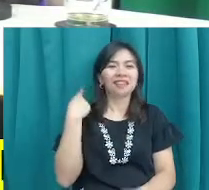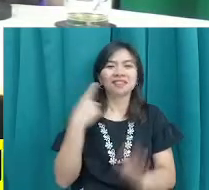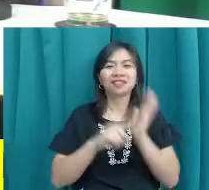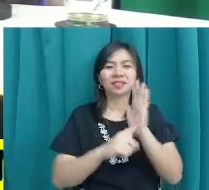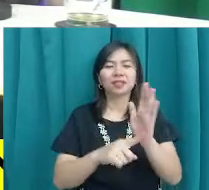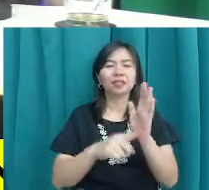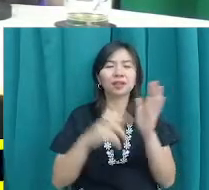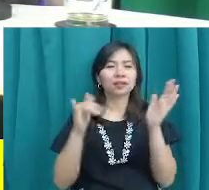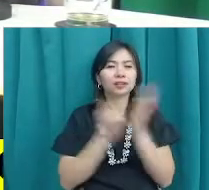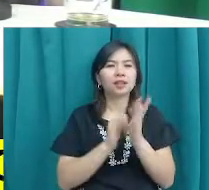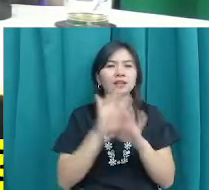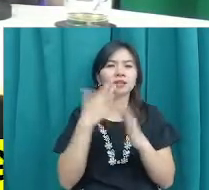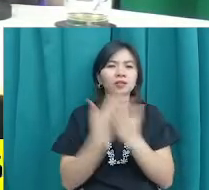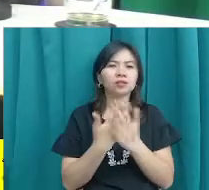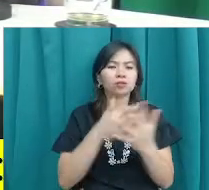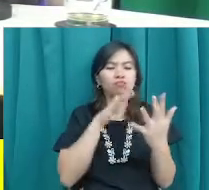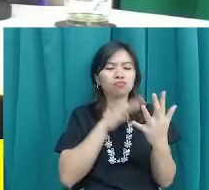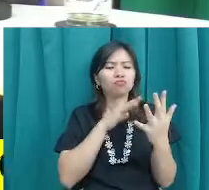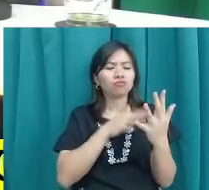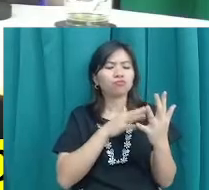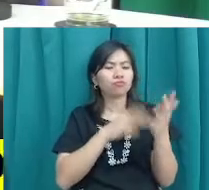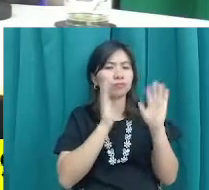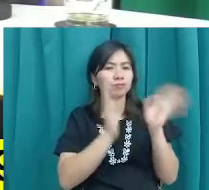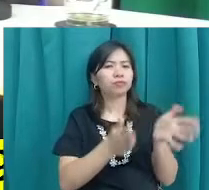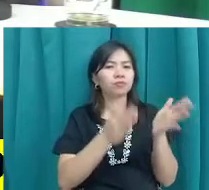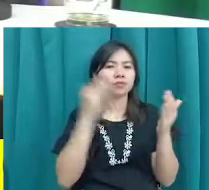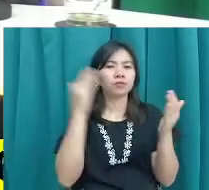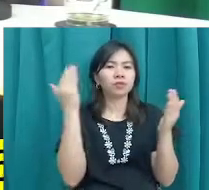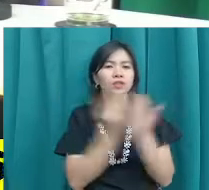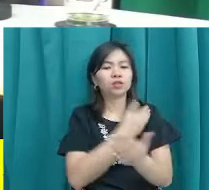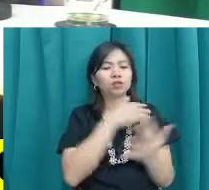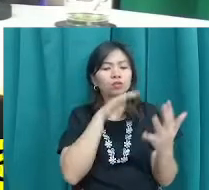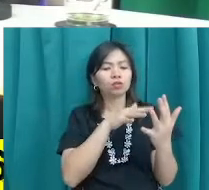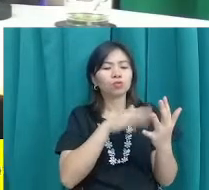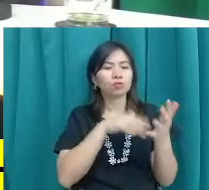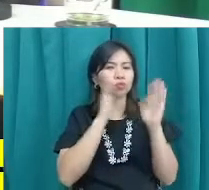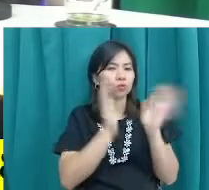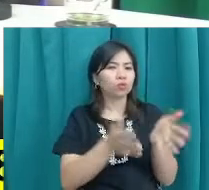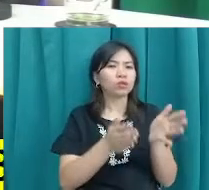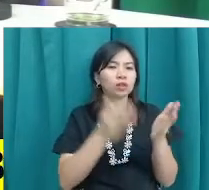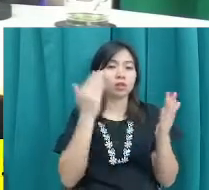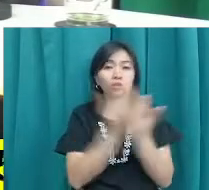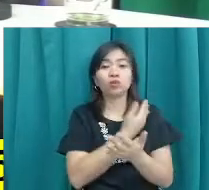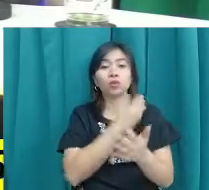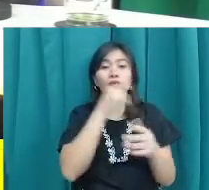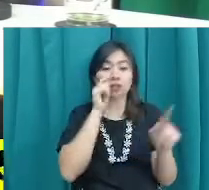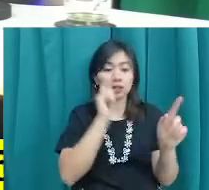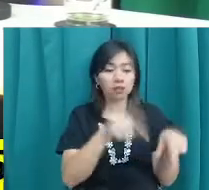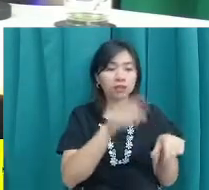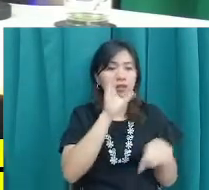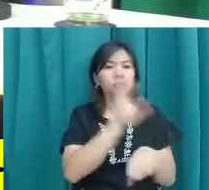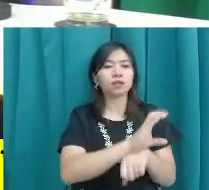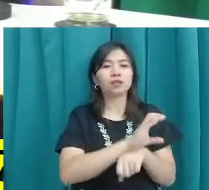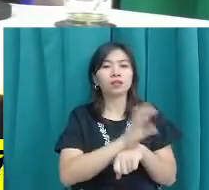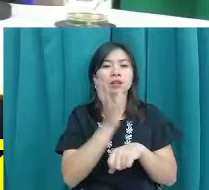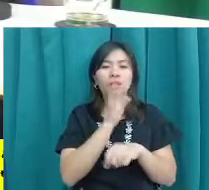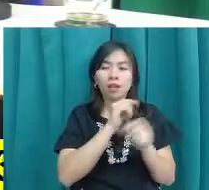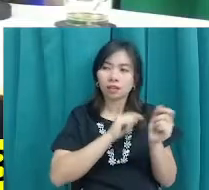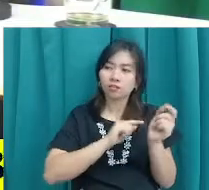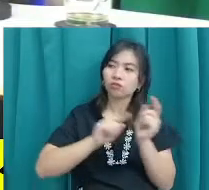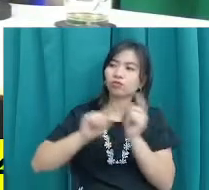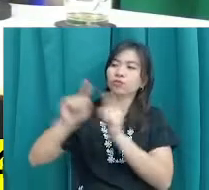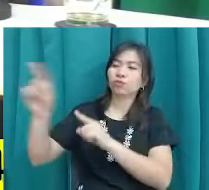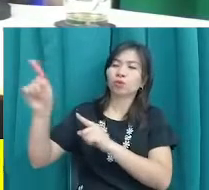na mga estudyante nila, mga bagong estudyante na bago pa lang sa simbahan natin na estudyante,